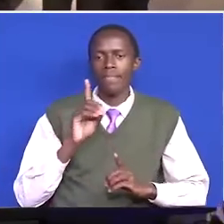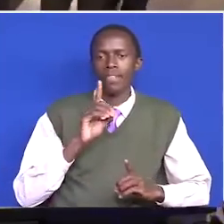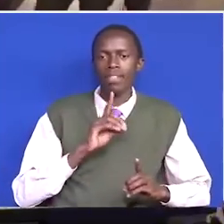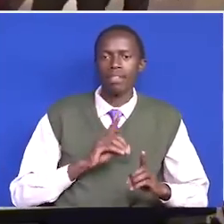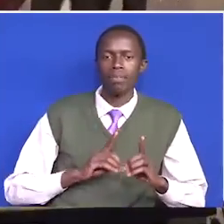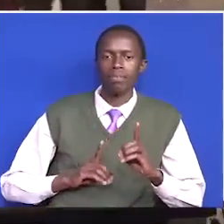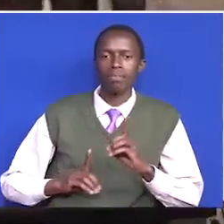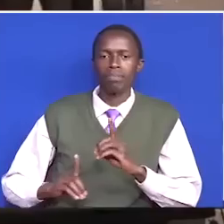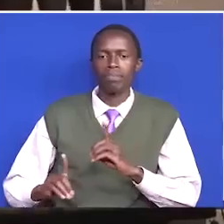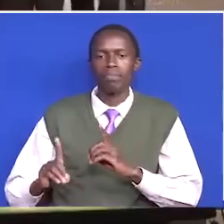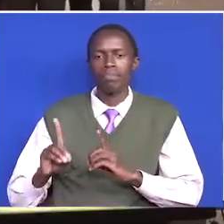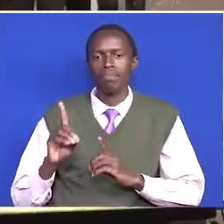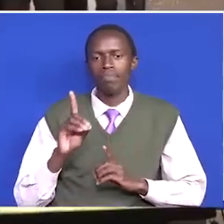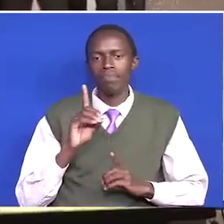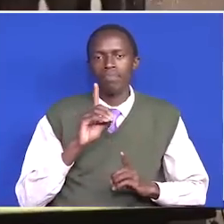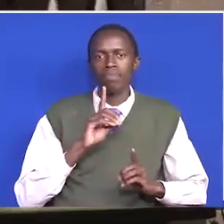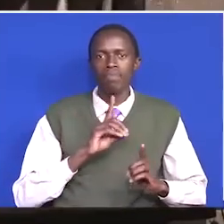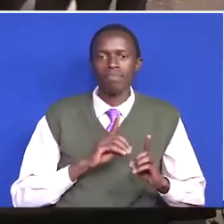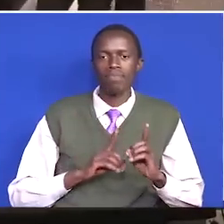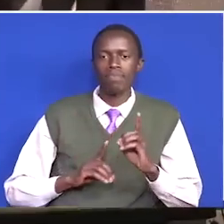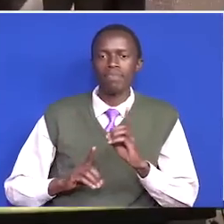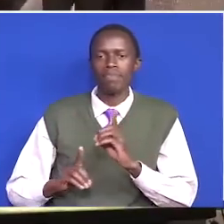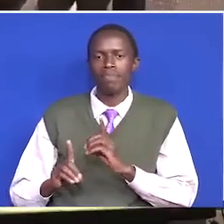yeah, yeah, yeah, yeah,